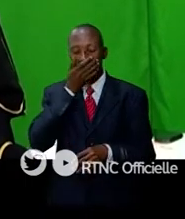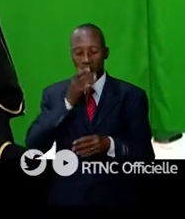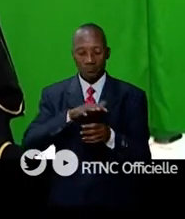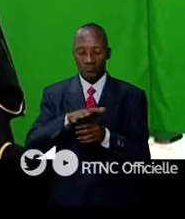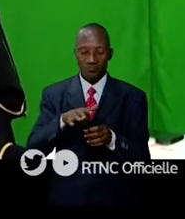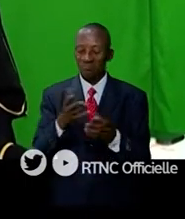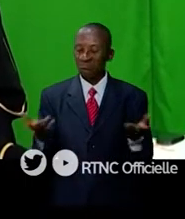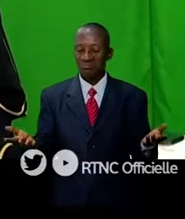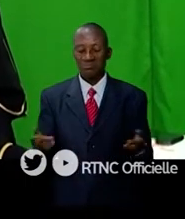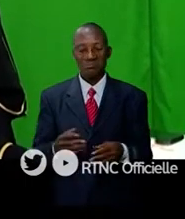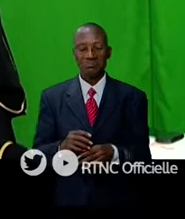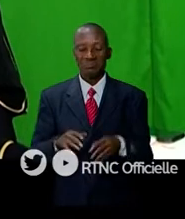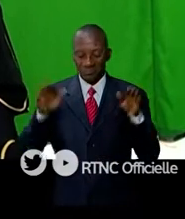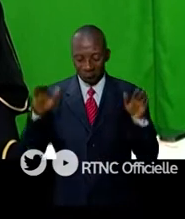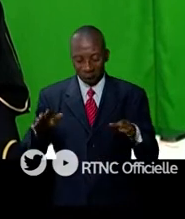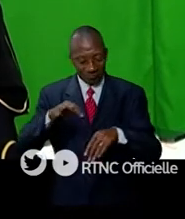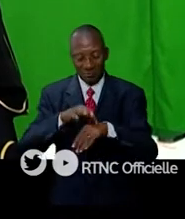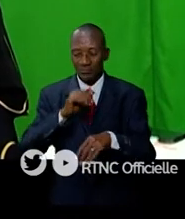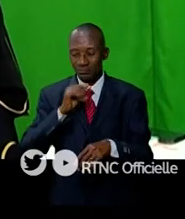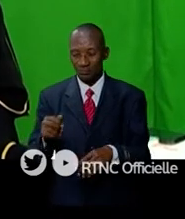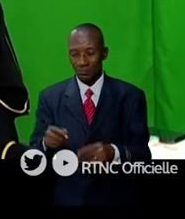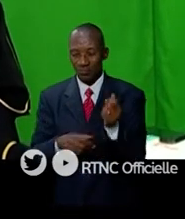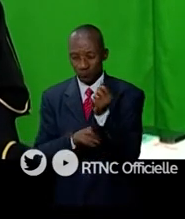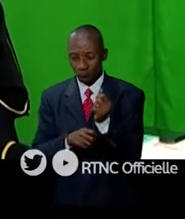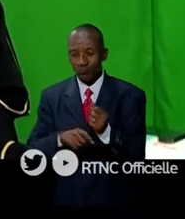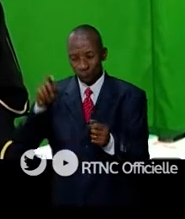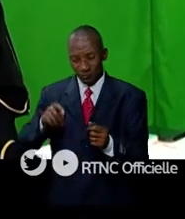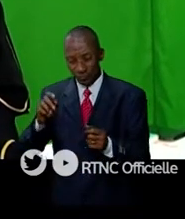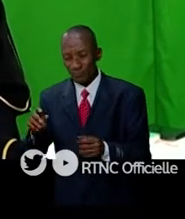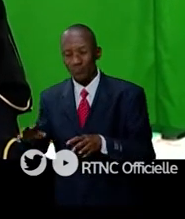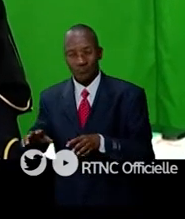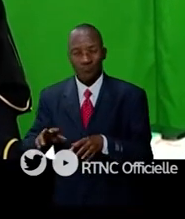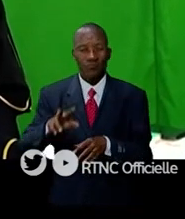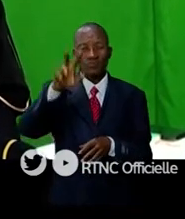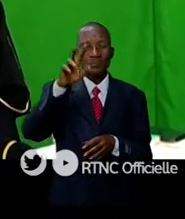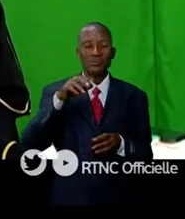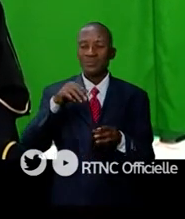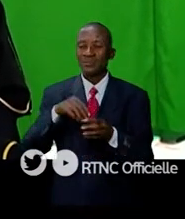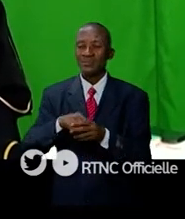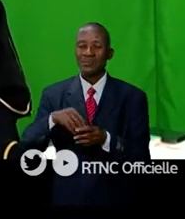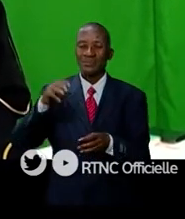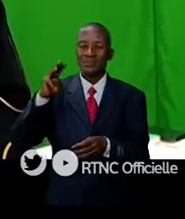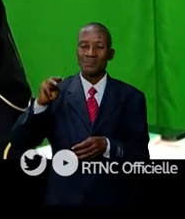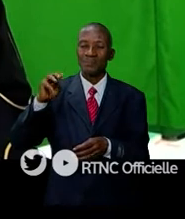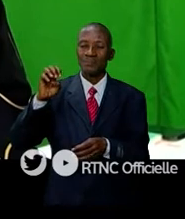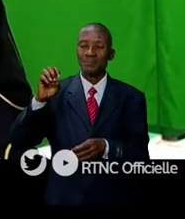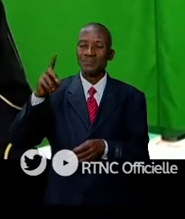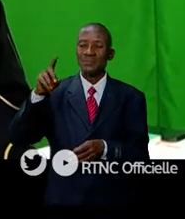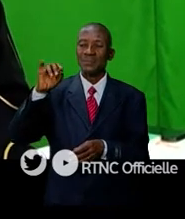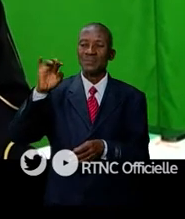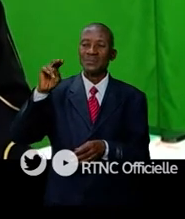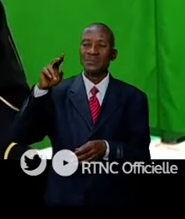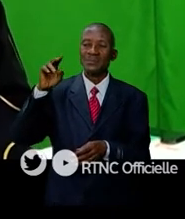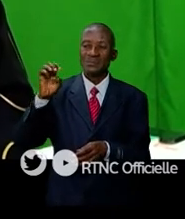la chance aux musulmans, même ceux qui devraient aller au pèlerinage, cette fois-ci, n'avaient pas eu